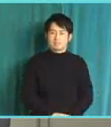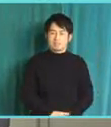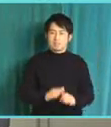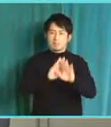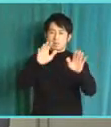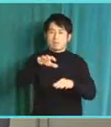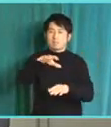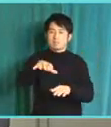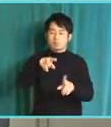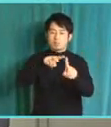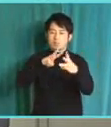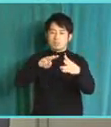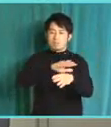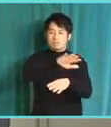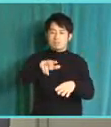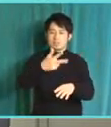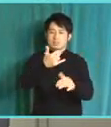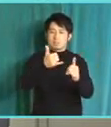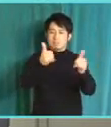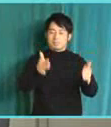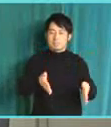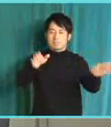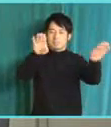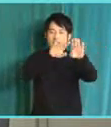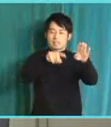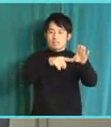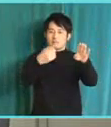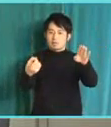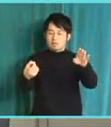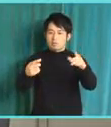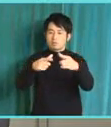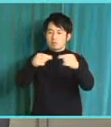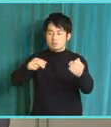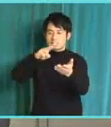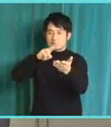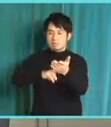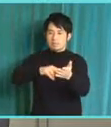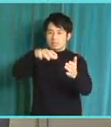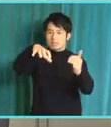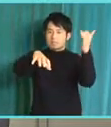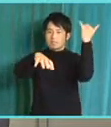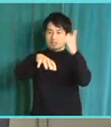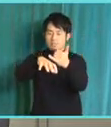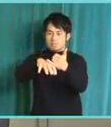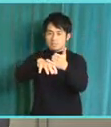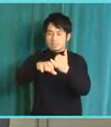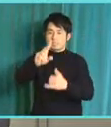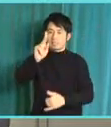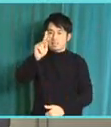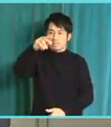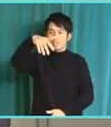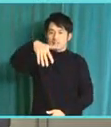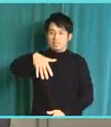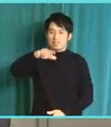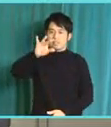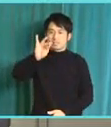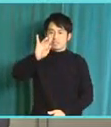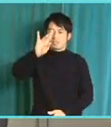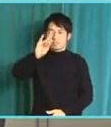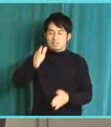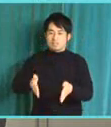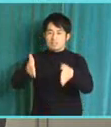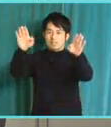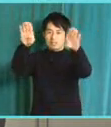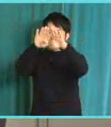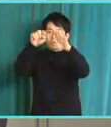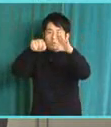場所は小田原市民会館横、国指定史跡でもある大手門跡、通称鐘つき堂です。この鐘つき